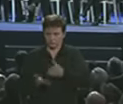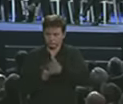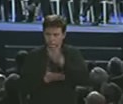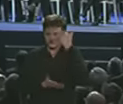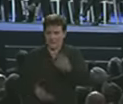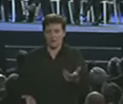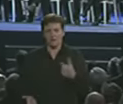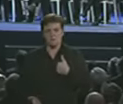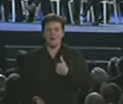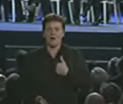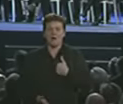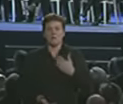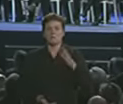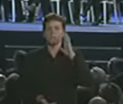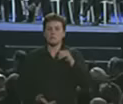pas besoin d'un tuteur.